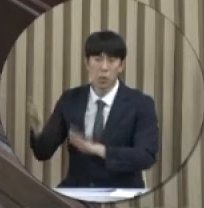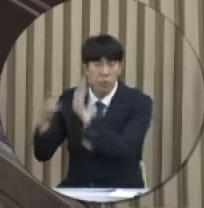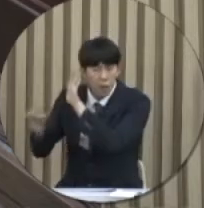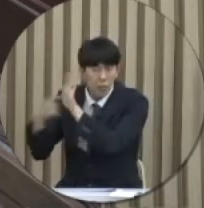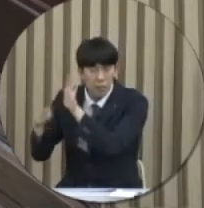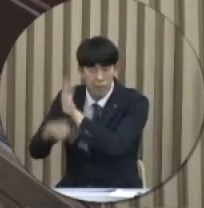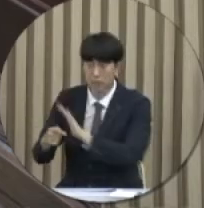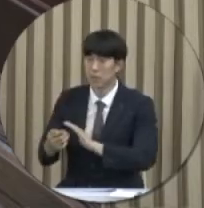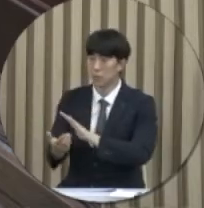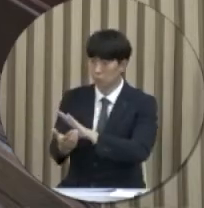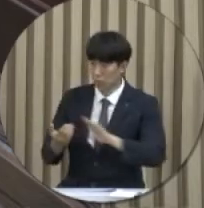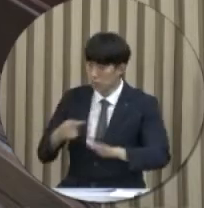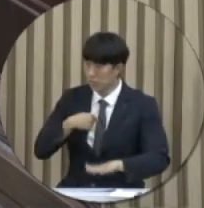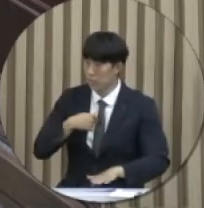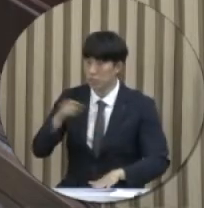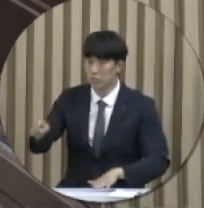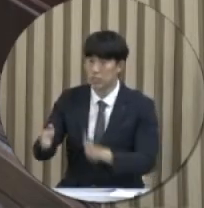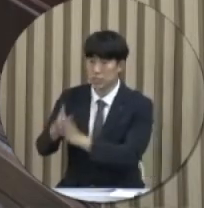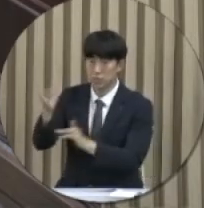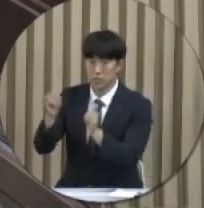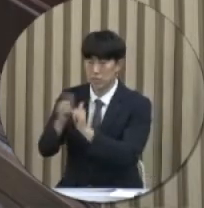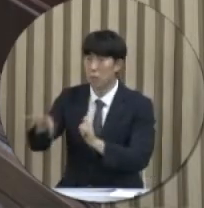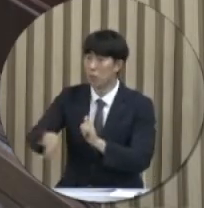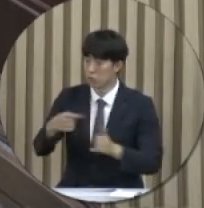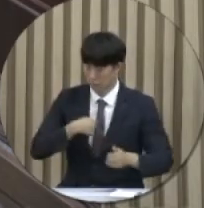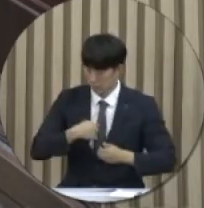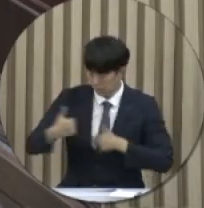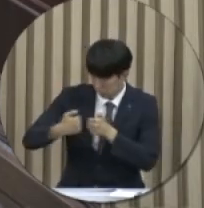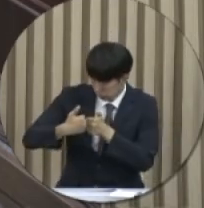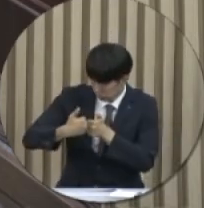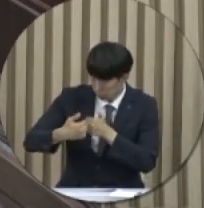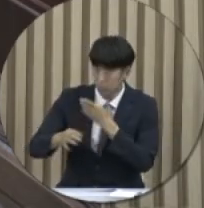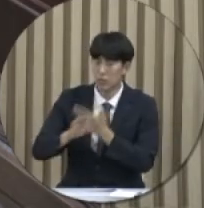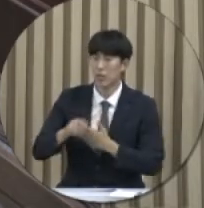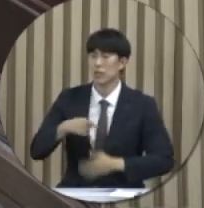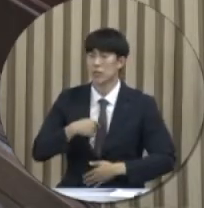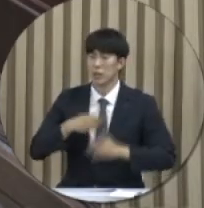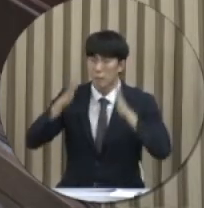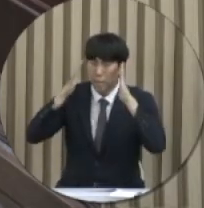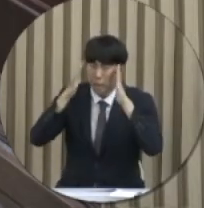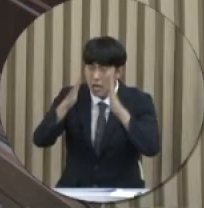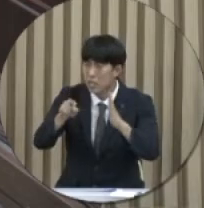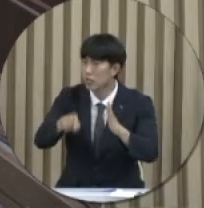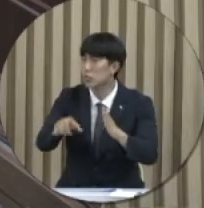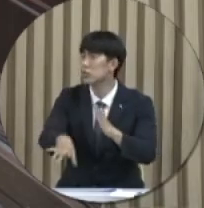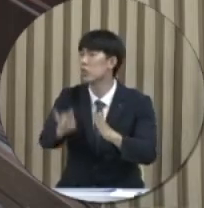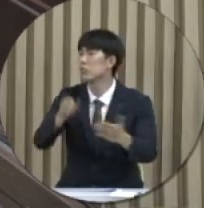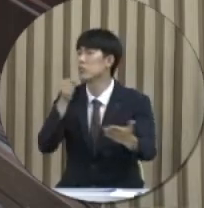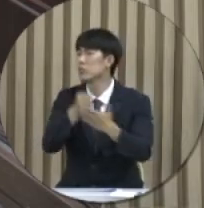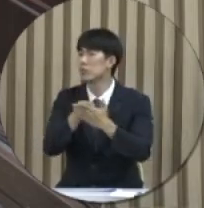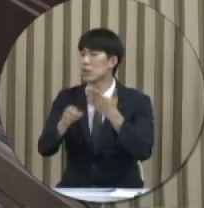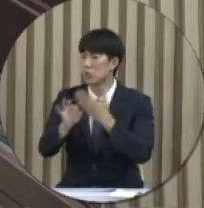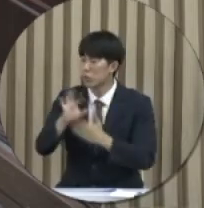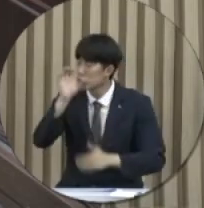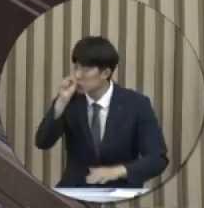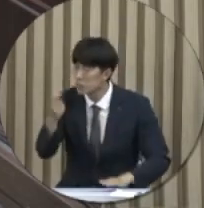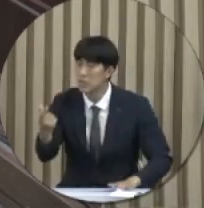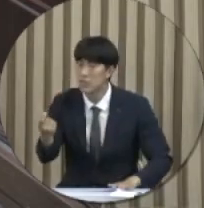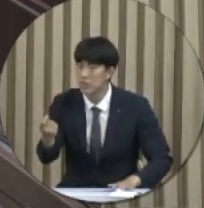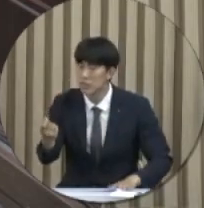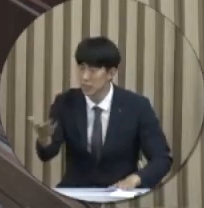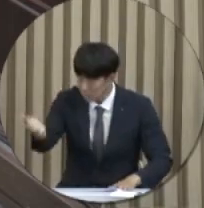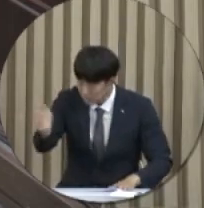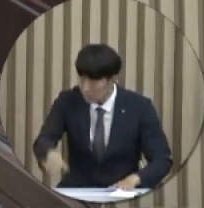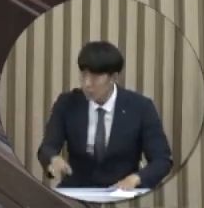먼저 제가 시민들과 간담회한다는 건 제가 천수상 방향성을 명확하게 정했다면 뭐 쇼하듯이 할수 있겠죠. 근데